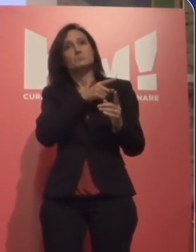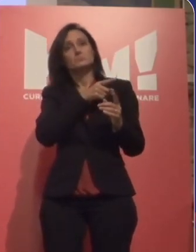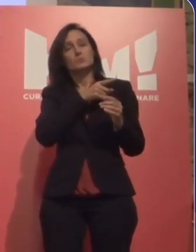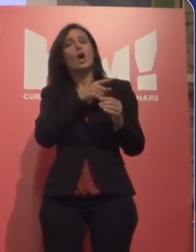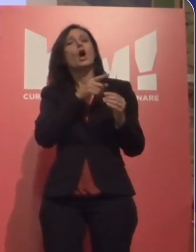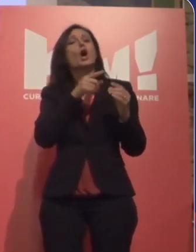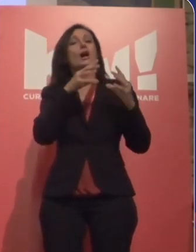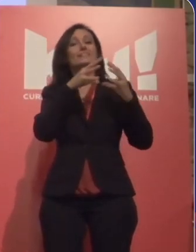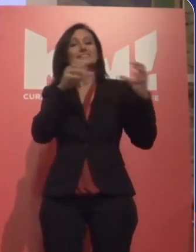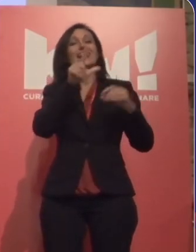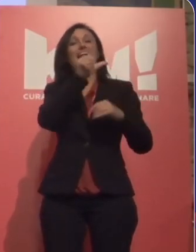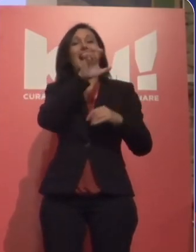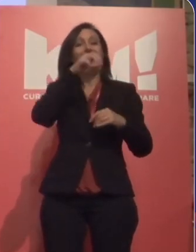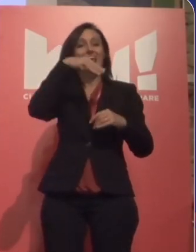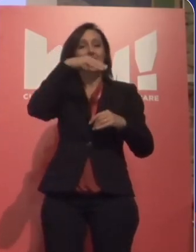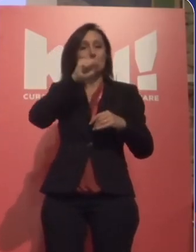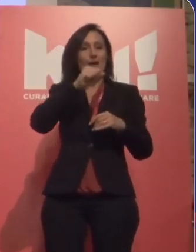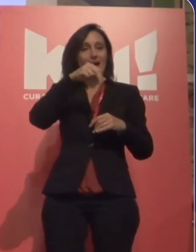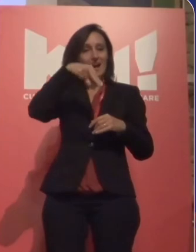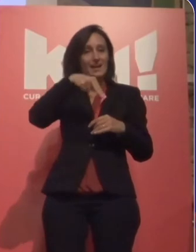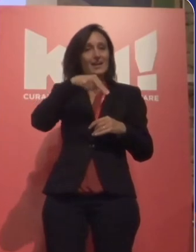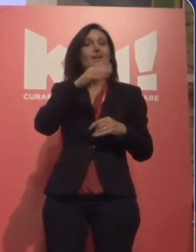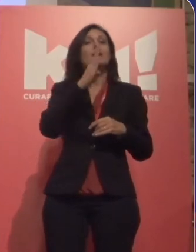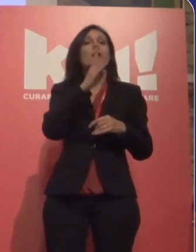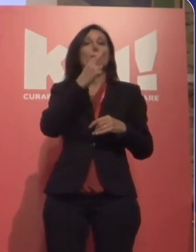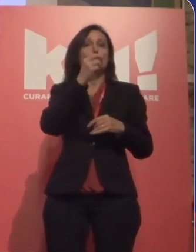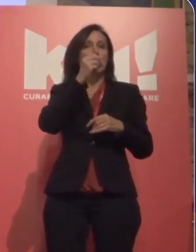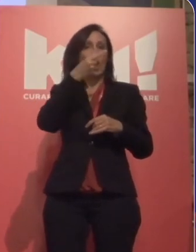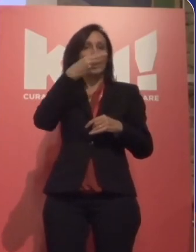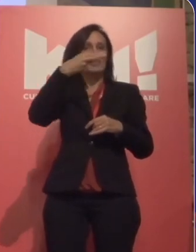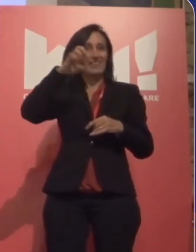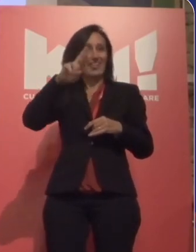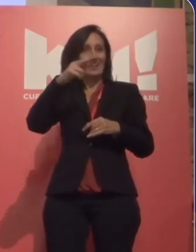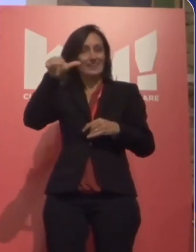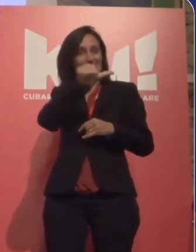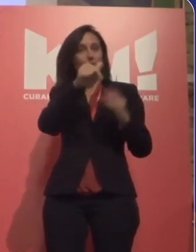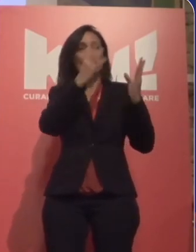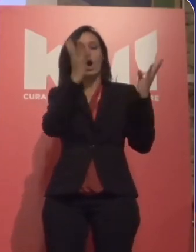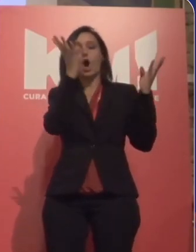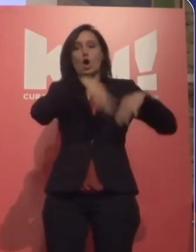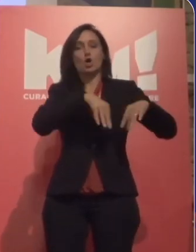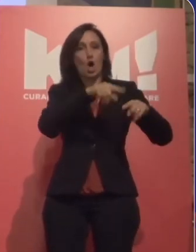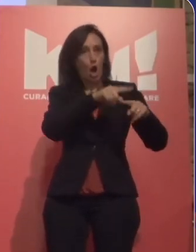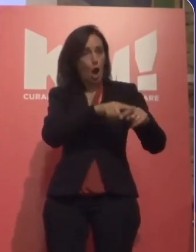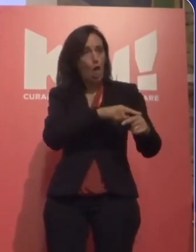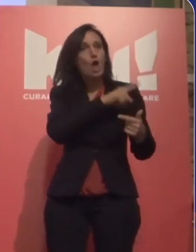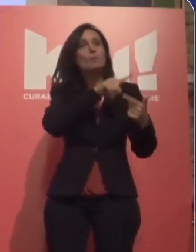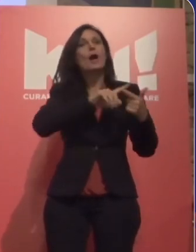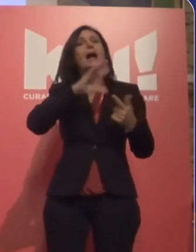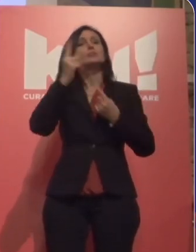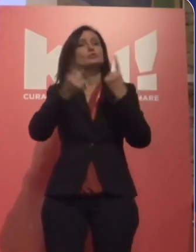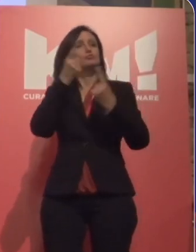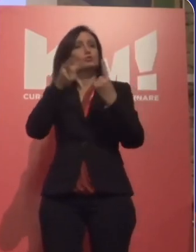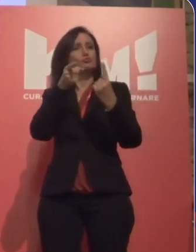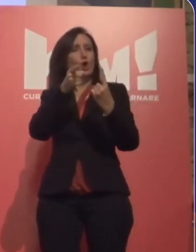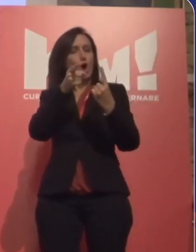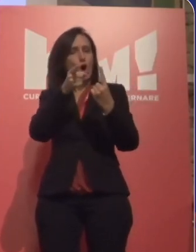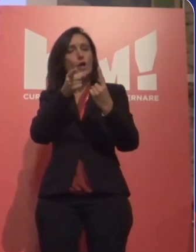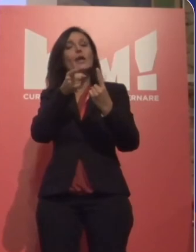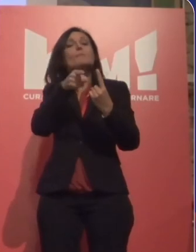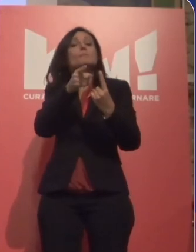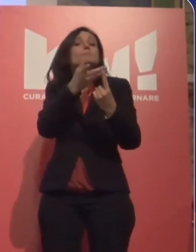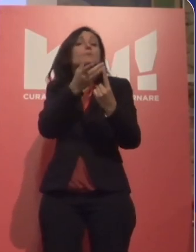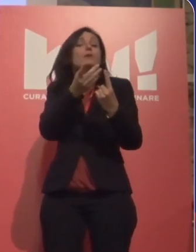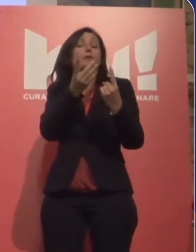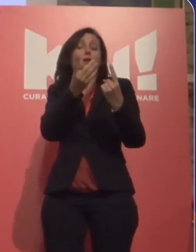oppure in relazione a contesti che sono diciamo derivati pure da scelte fatte al di fuori dell'europa ecco in